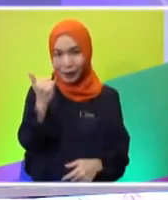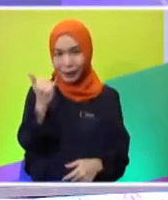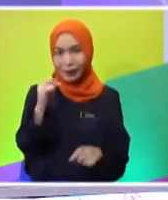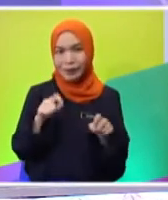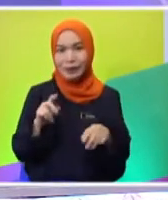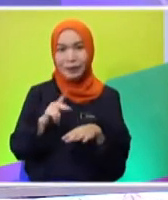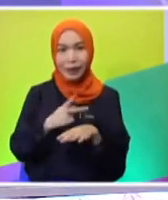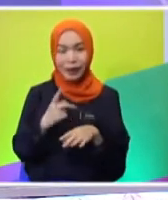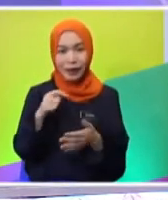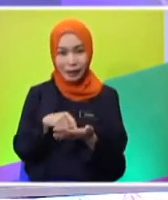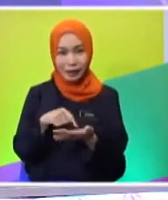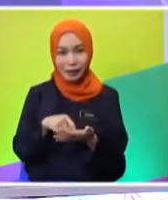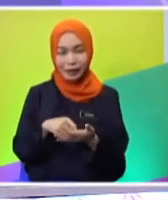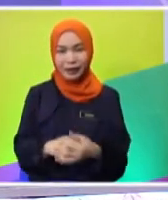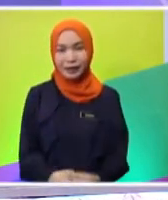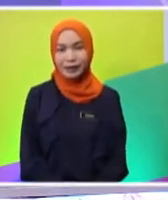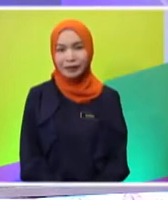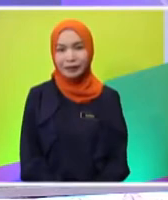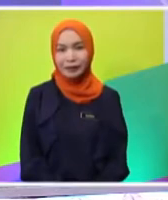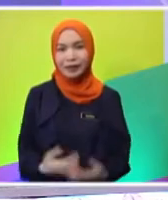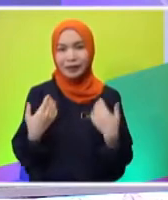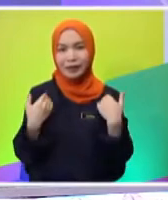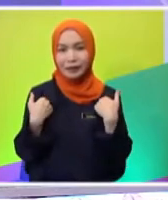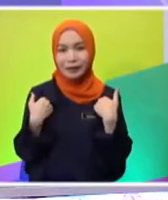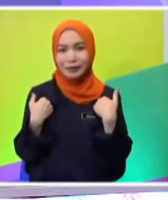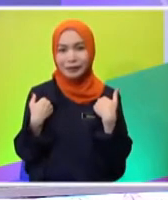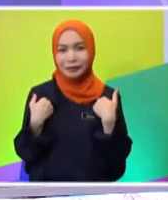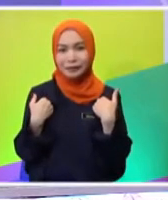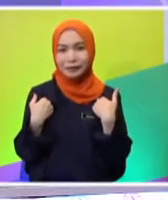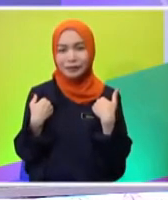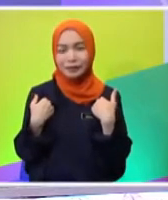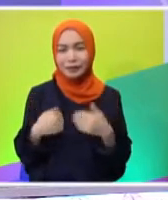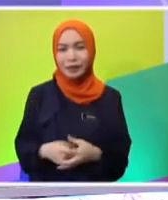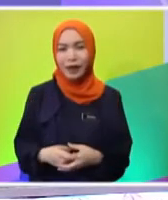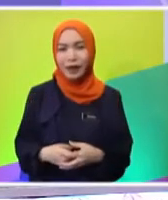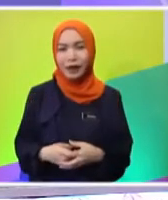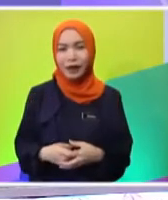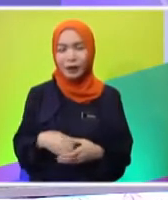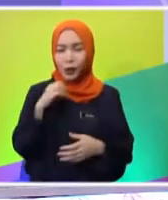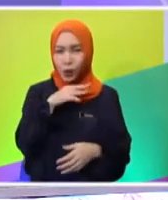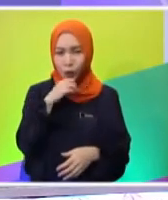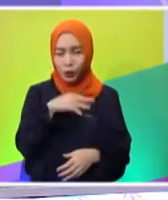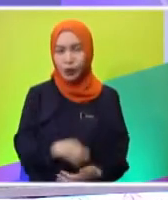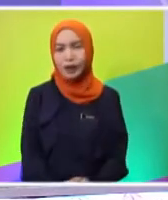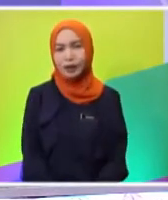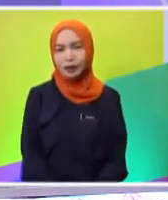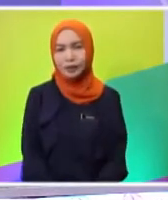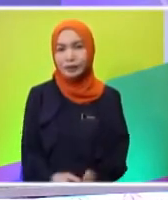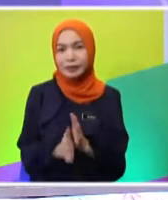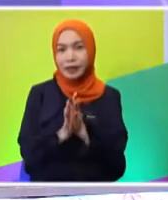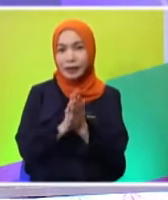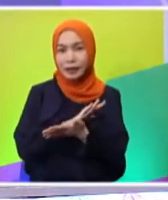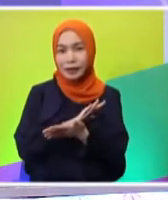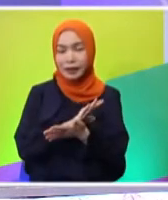macam debu berdebu jadi masuk kita buah Pancuran to the butuh akan keluar ya aja sebab masukkan dua akan keluar tidak peduli